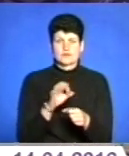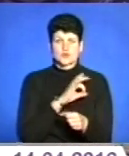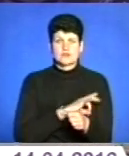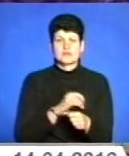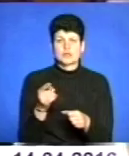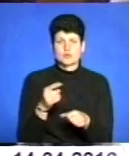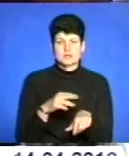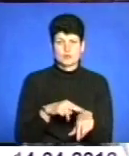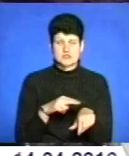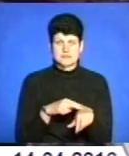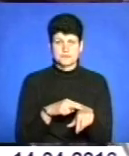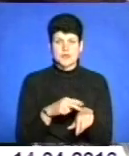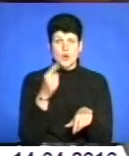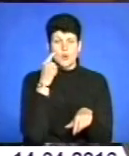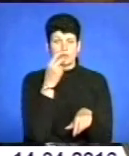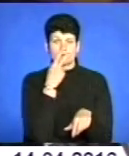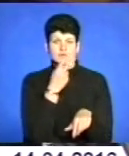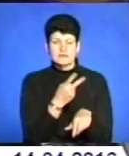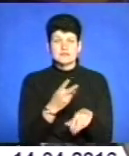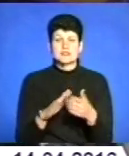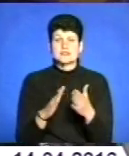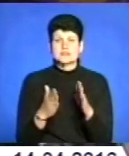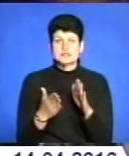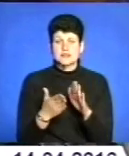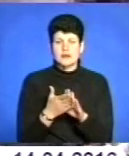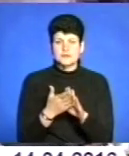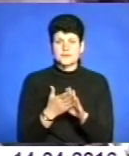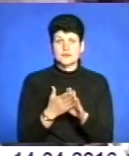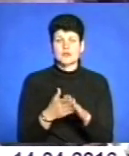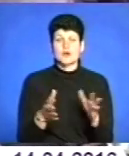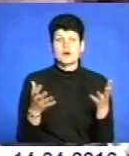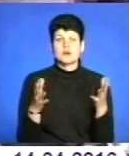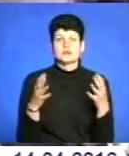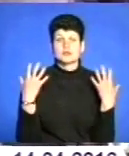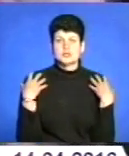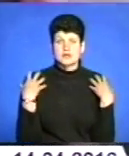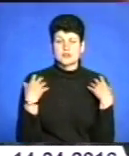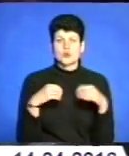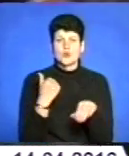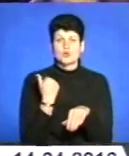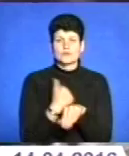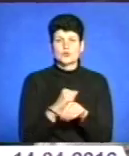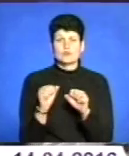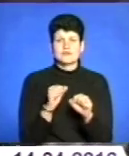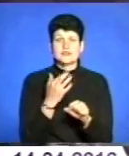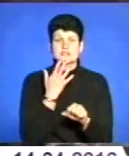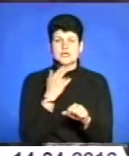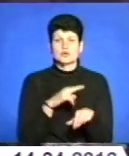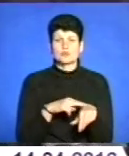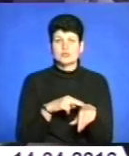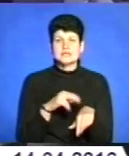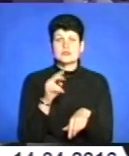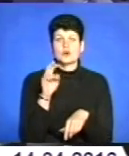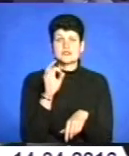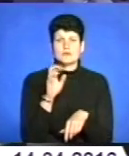тернопільські поліцейські. Оцінив технічний стан відомчих транспортних засобів очільник головного управління Національної поліції в Тернопільській області Олександр